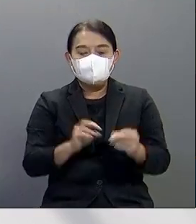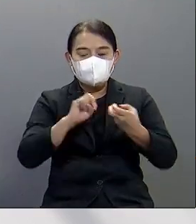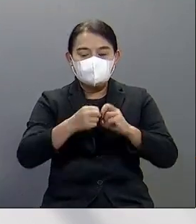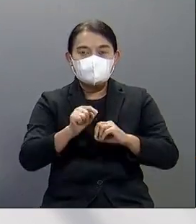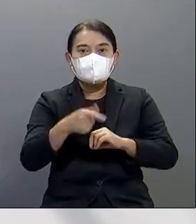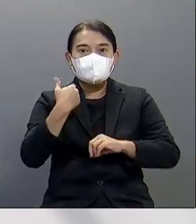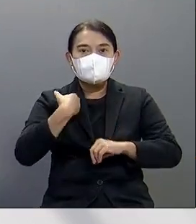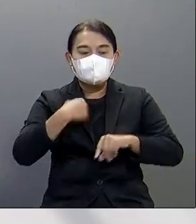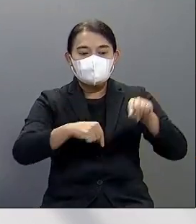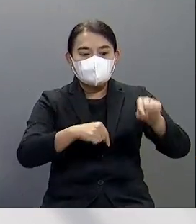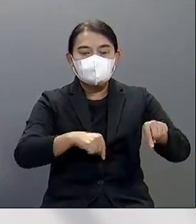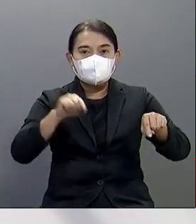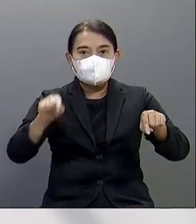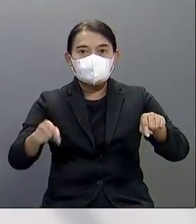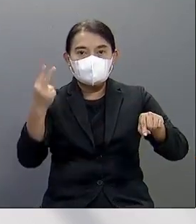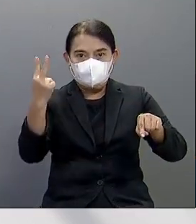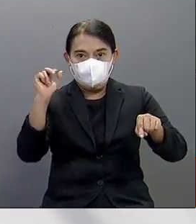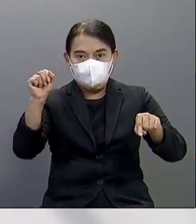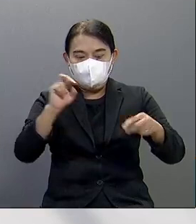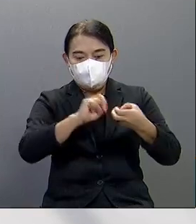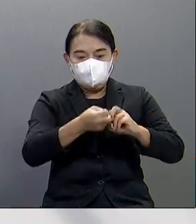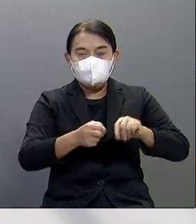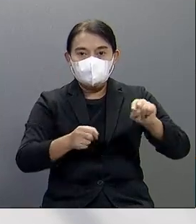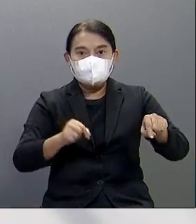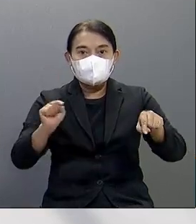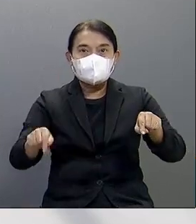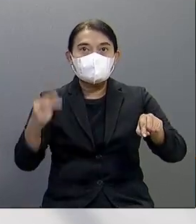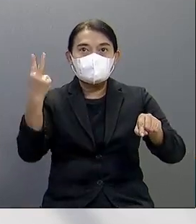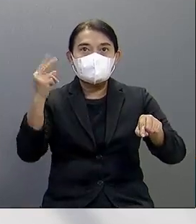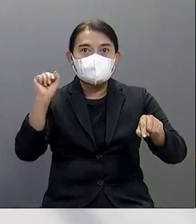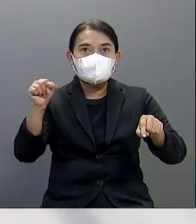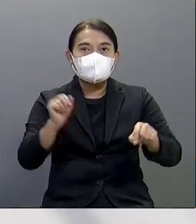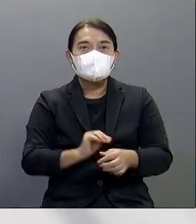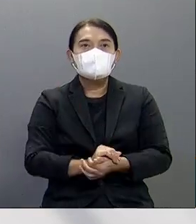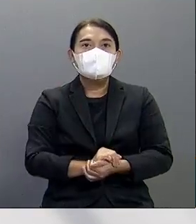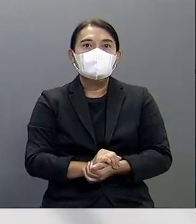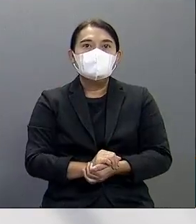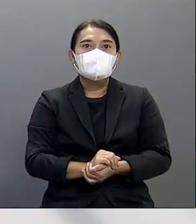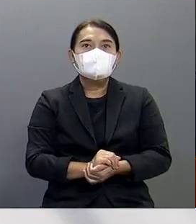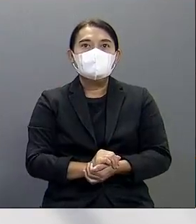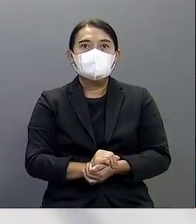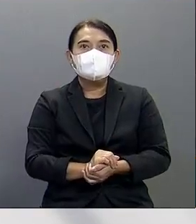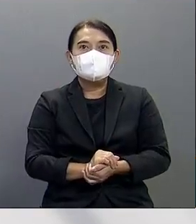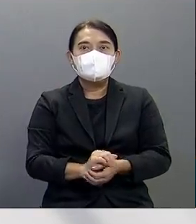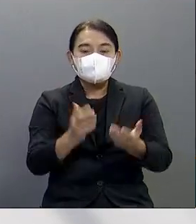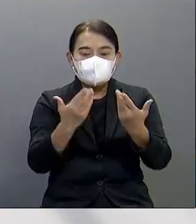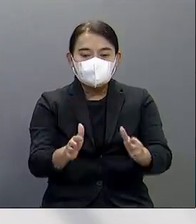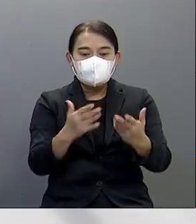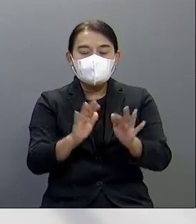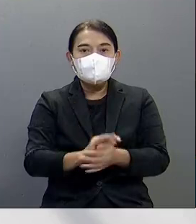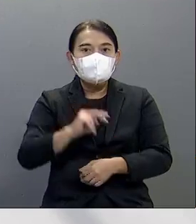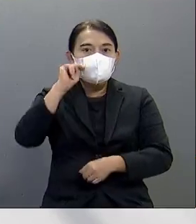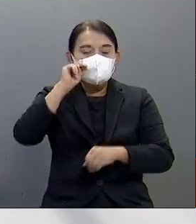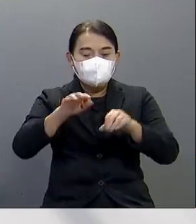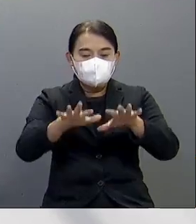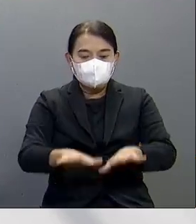2จุดถูกต้องไหมคะ อย่างนี้ครับผมพอหลังจากที่เหตุการณ์นะครับแล้วก็น้ำลดลงผ